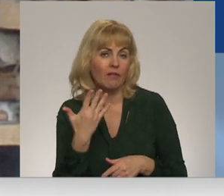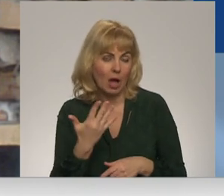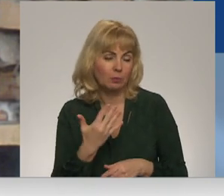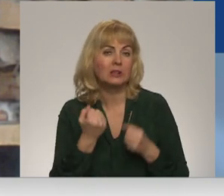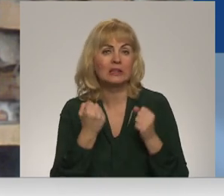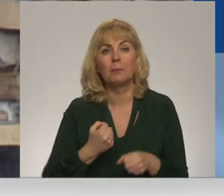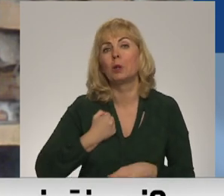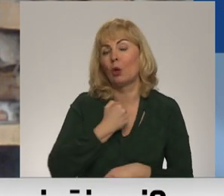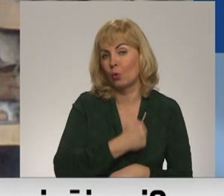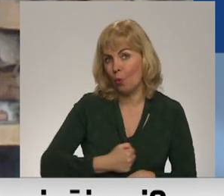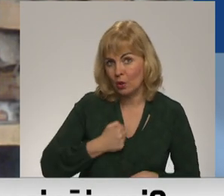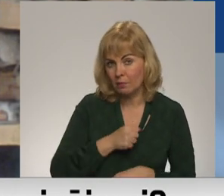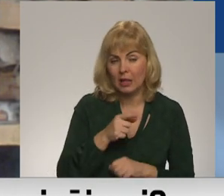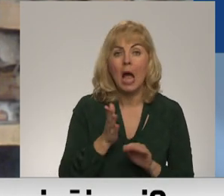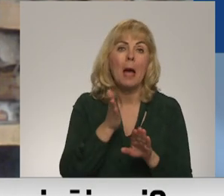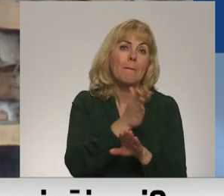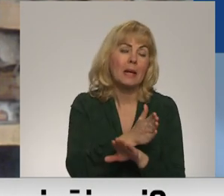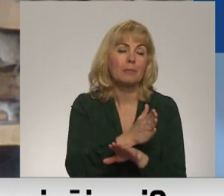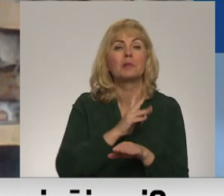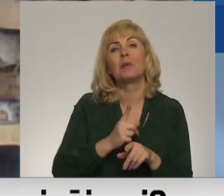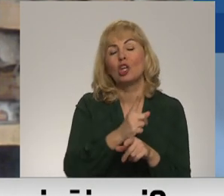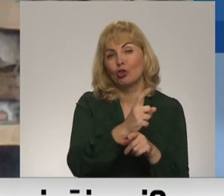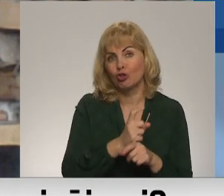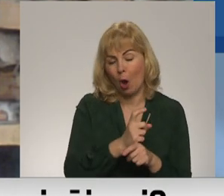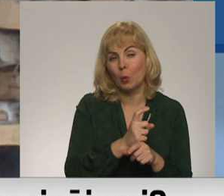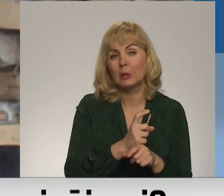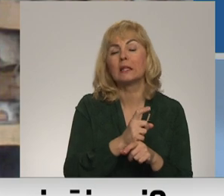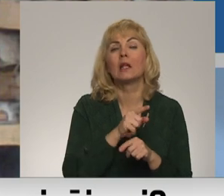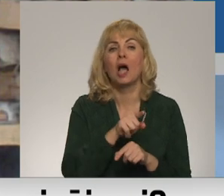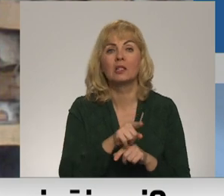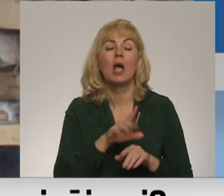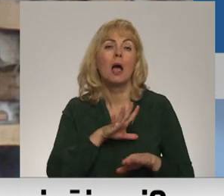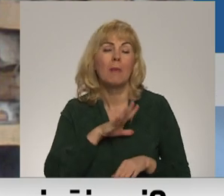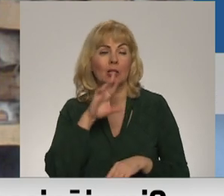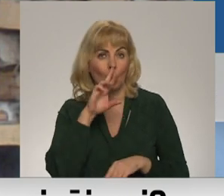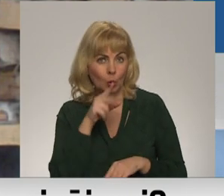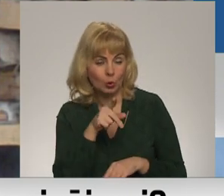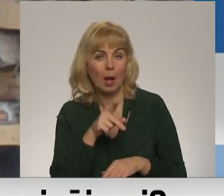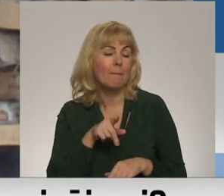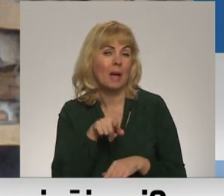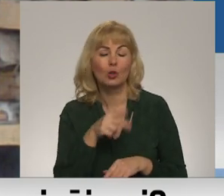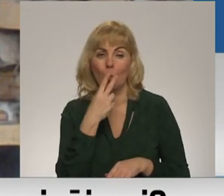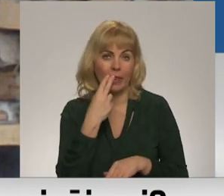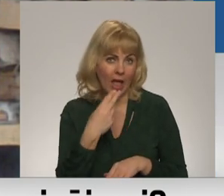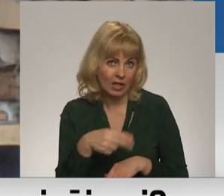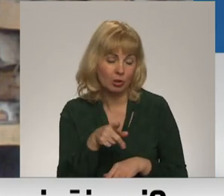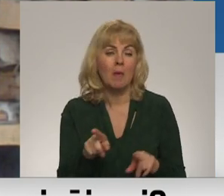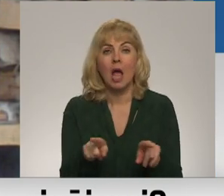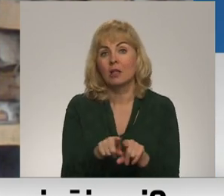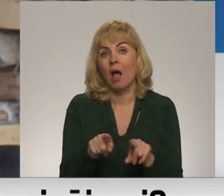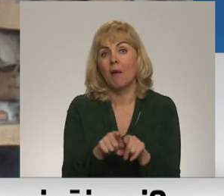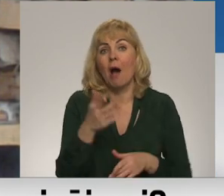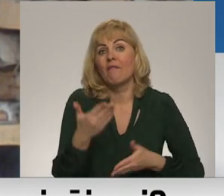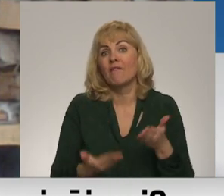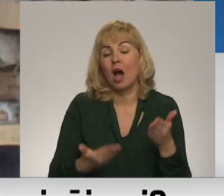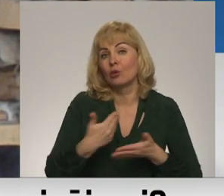agresīvāks, īpaši, teiksim, pirms tika izšauts pirmās raķetes. Tur mēs kļūdījāmies, to mēs neredzējām. Tāpat varbūt